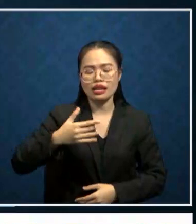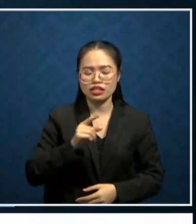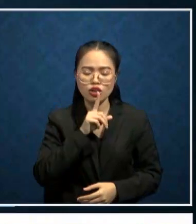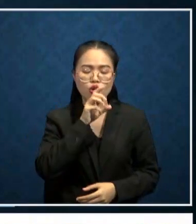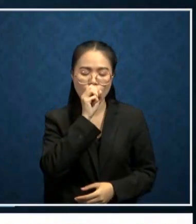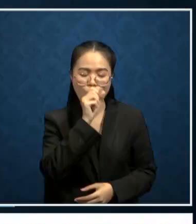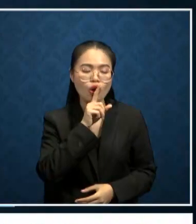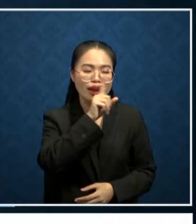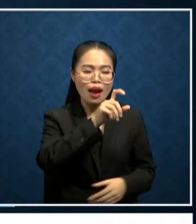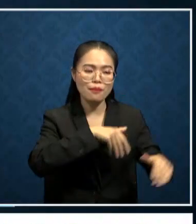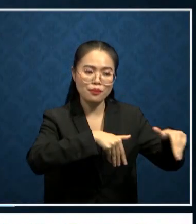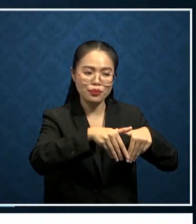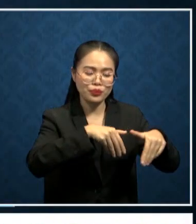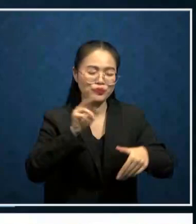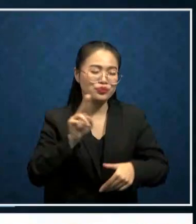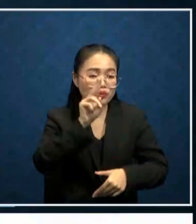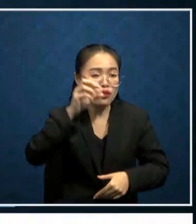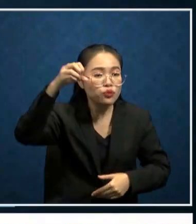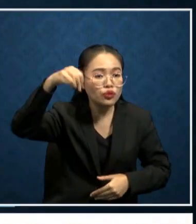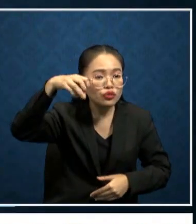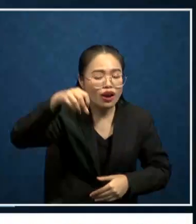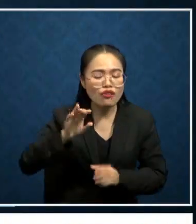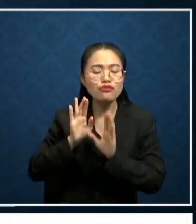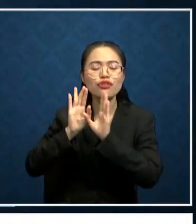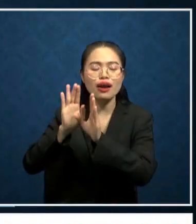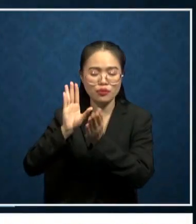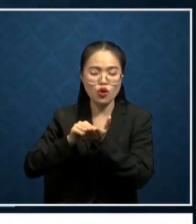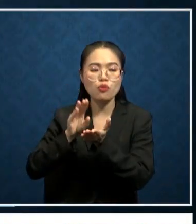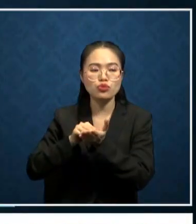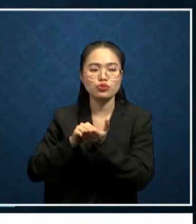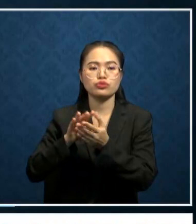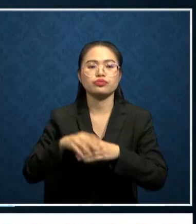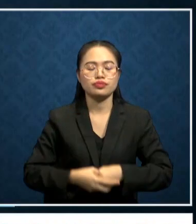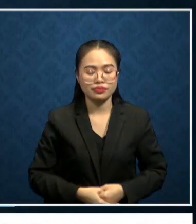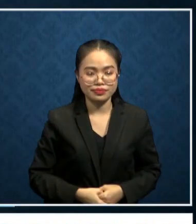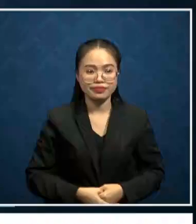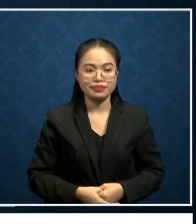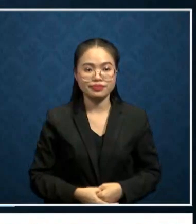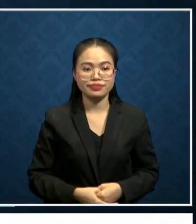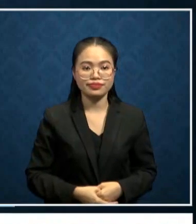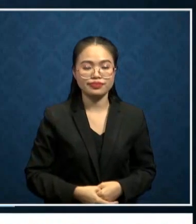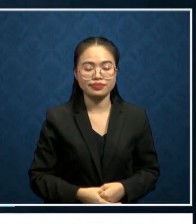นะครับก็เรียนเพื่อเป็นข้อมูลให้กับทางกกพครับ